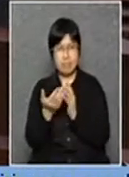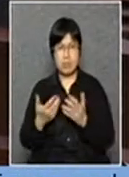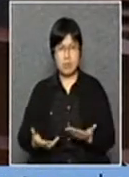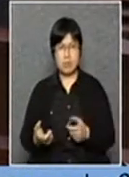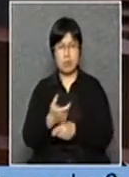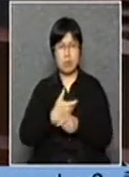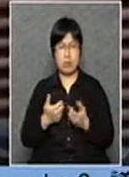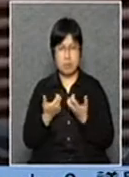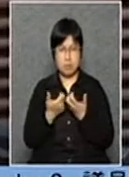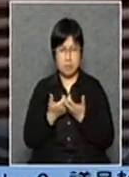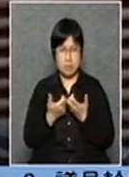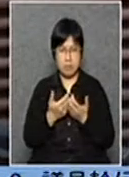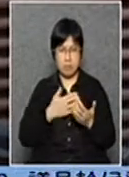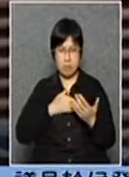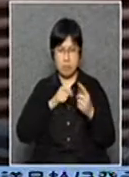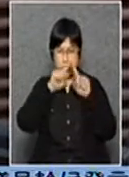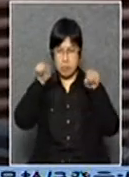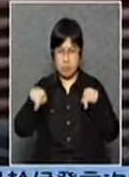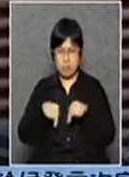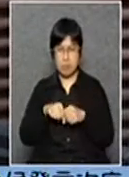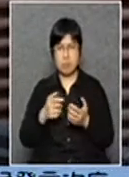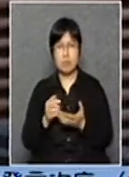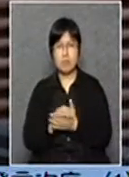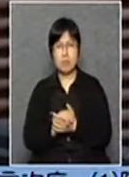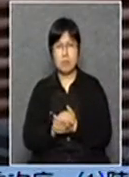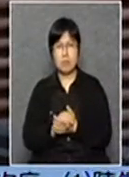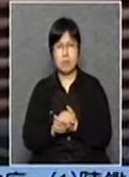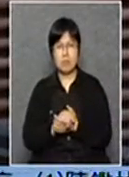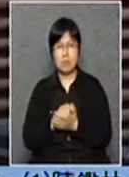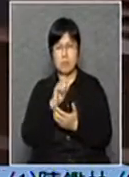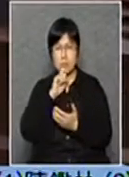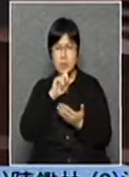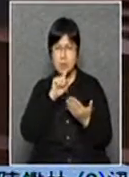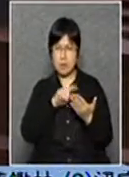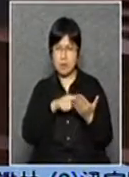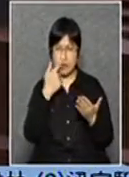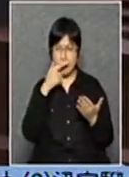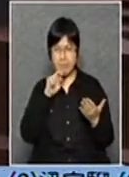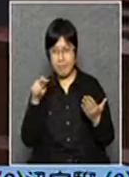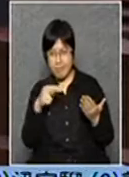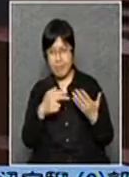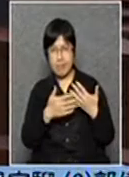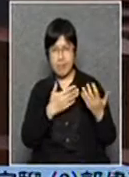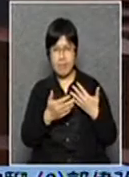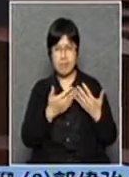各方面嘅評論。咁我都或者嘗試揾一個比較新嘅角度睇一件事。